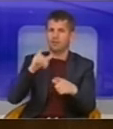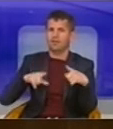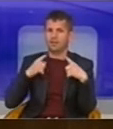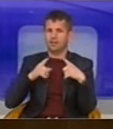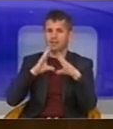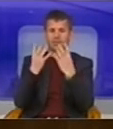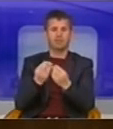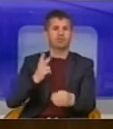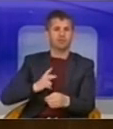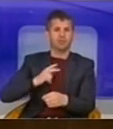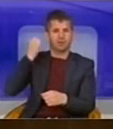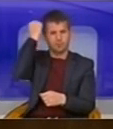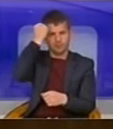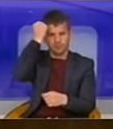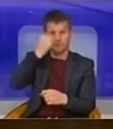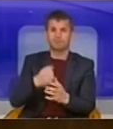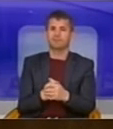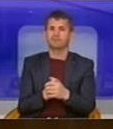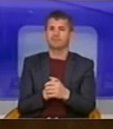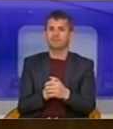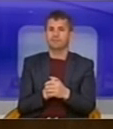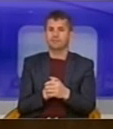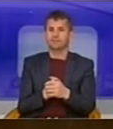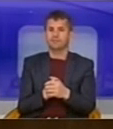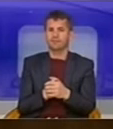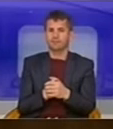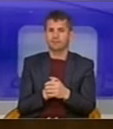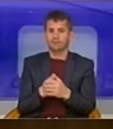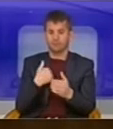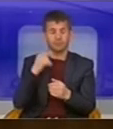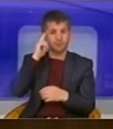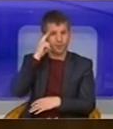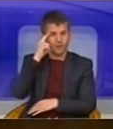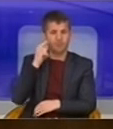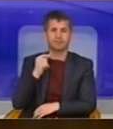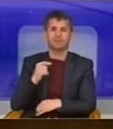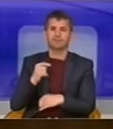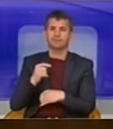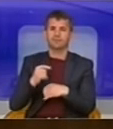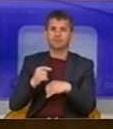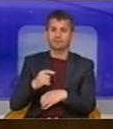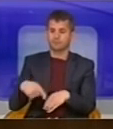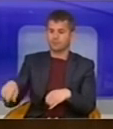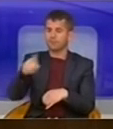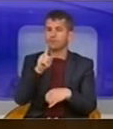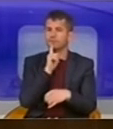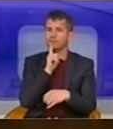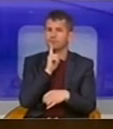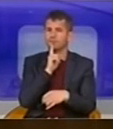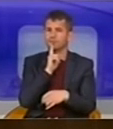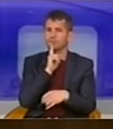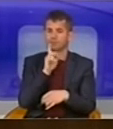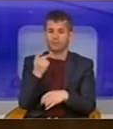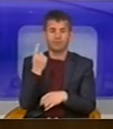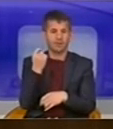e Republikës Kosovës. Unë do konsideroj që ato që e ka bërë në